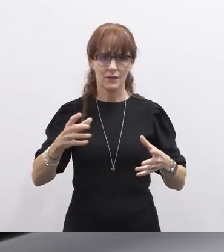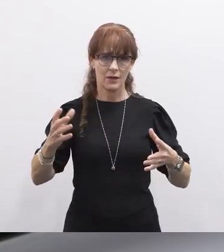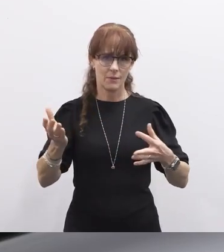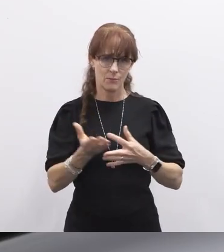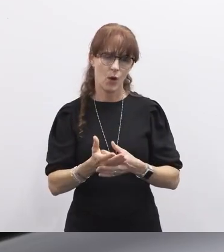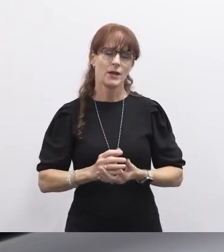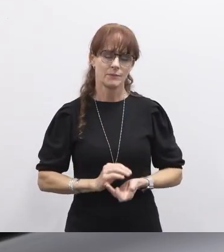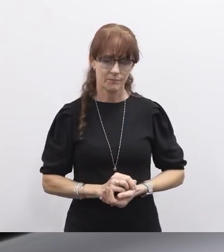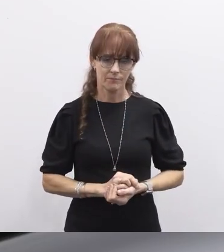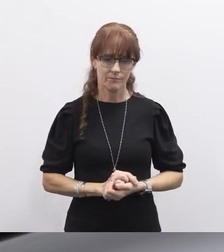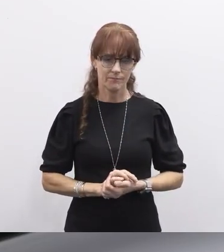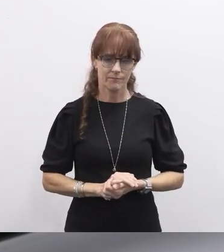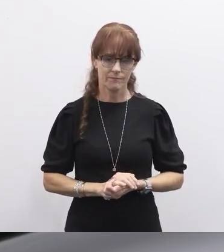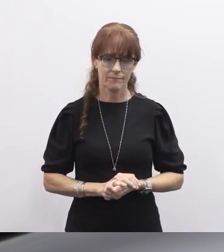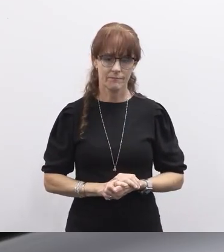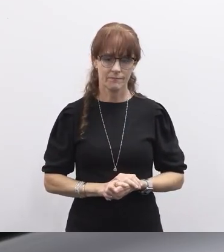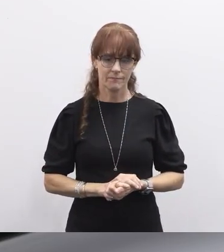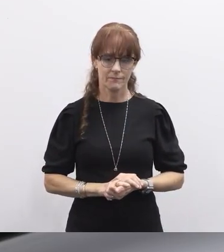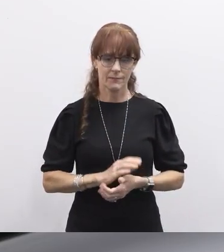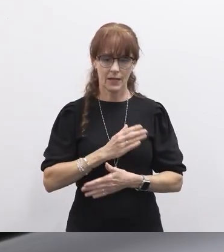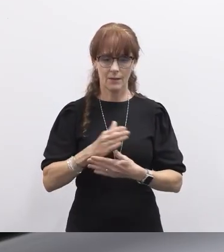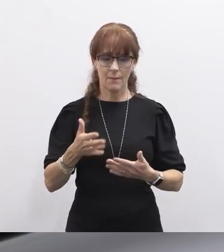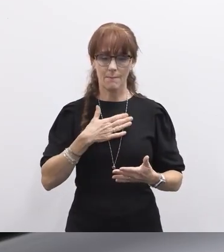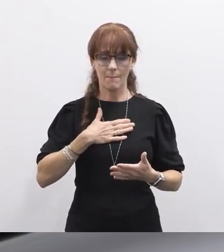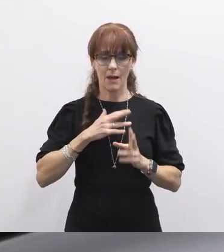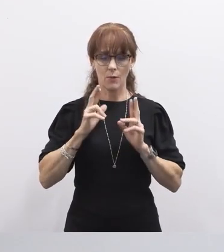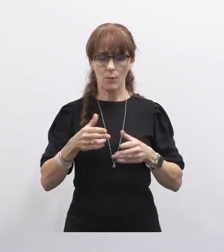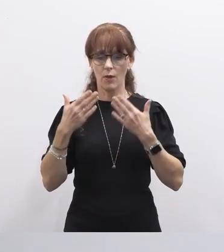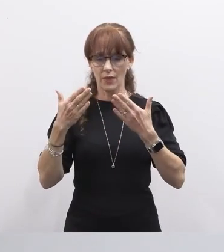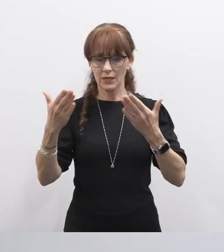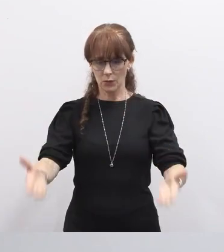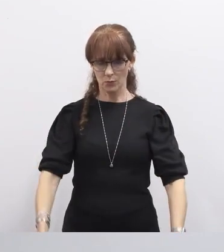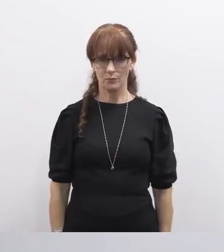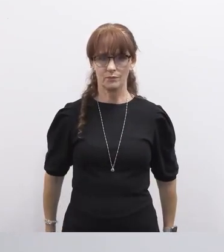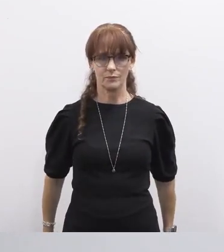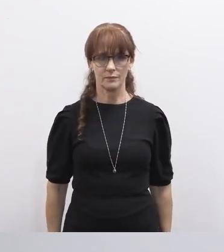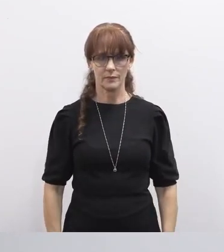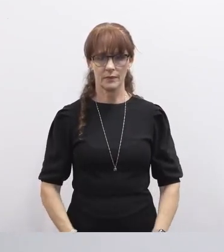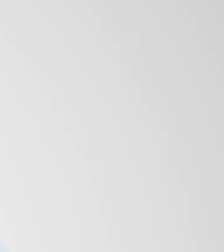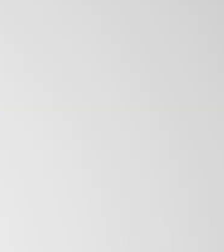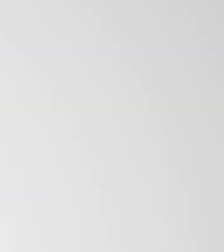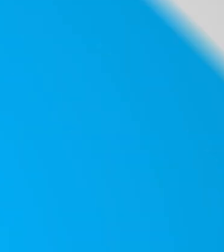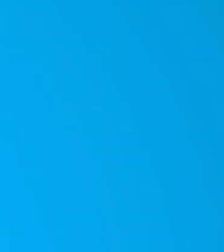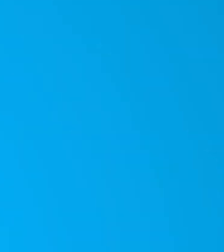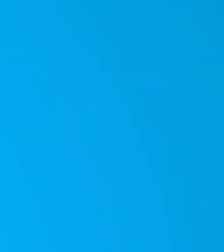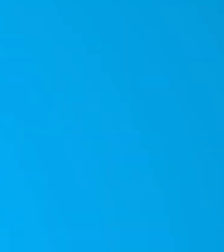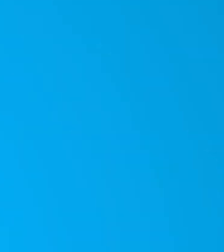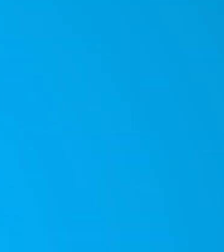ក្នុងពិធីសម្រាប់ Thanksgiving នឹងឯងនេះហើយគឺជារបាយការណ៍របស់ខ្ញុំ